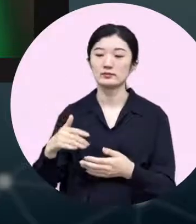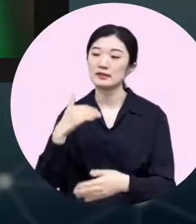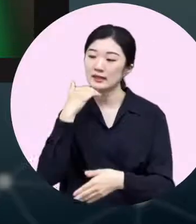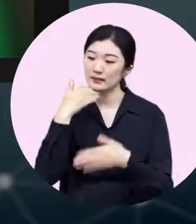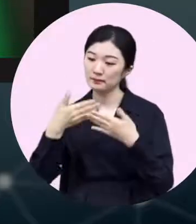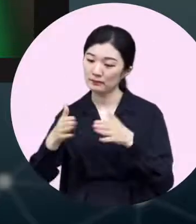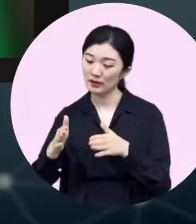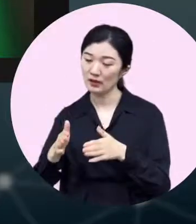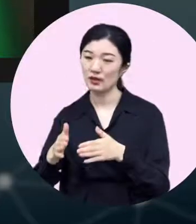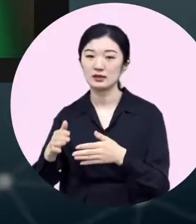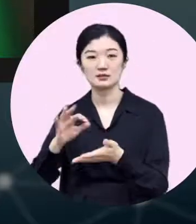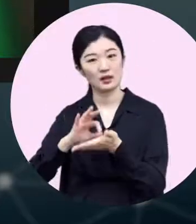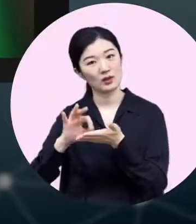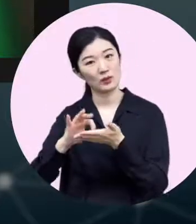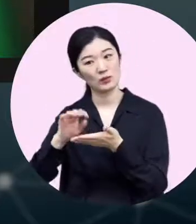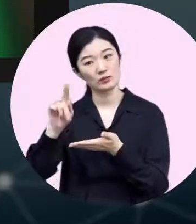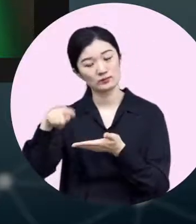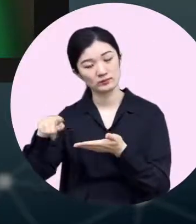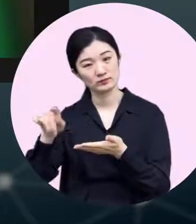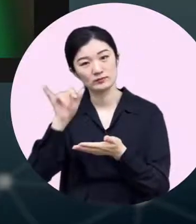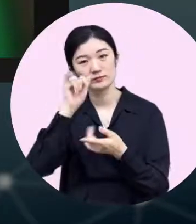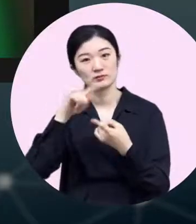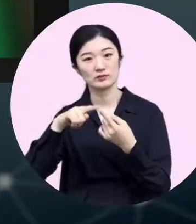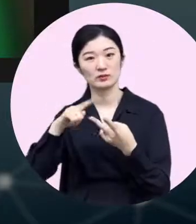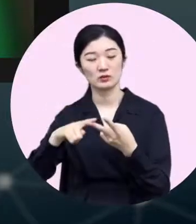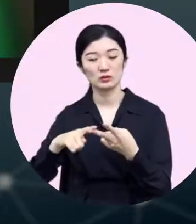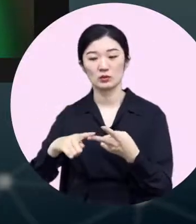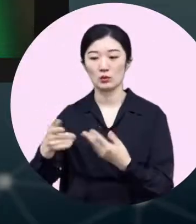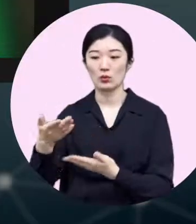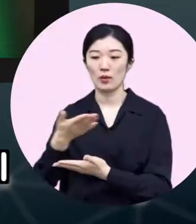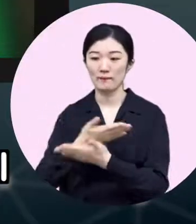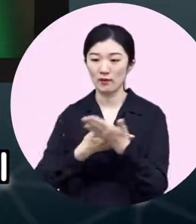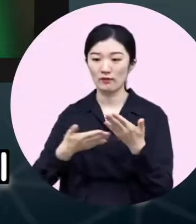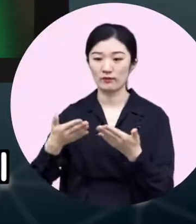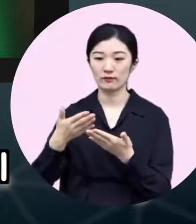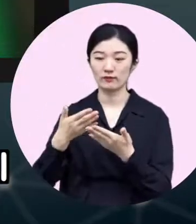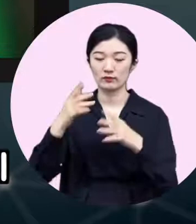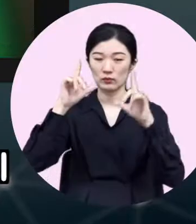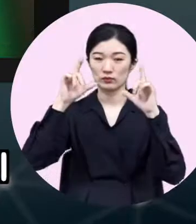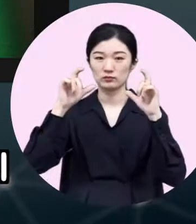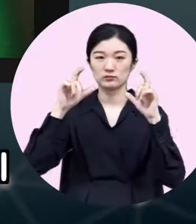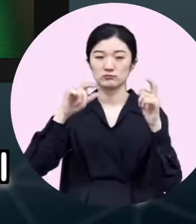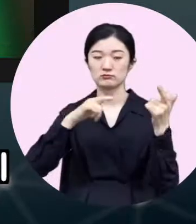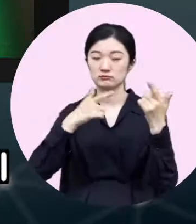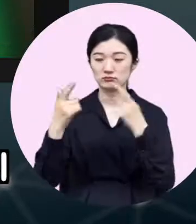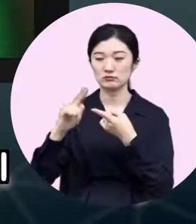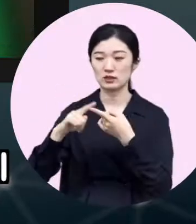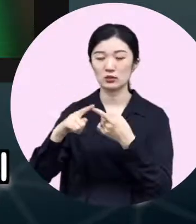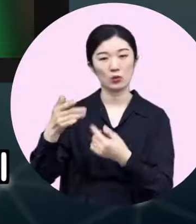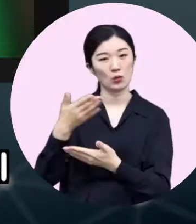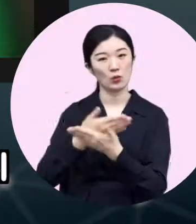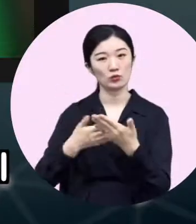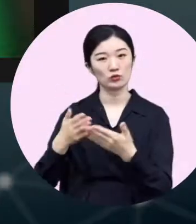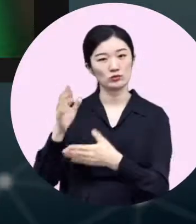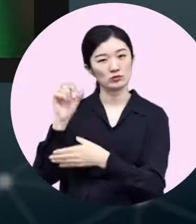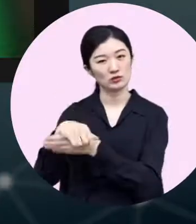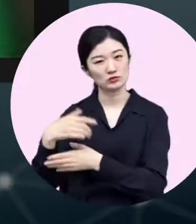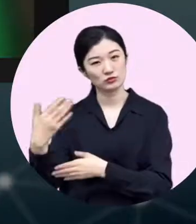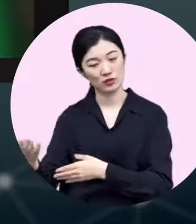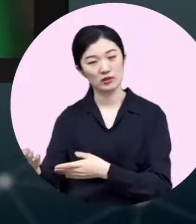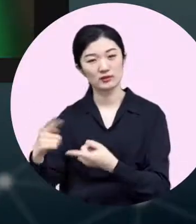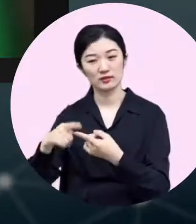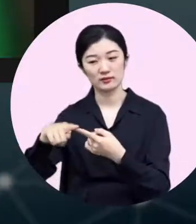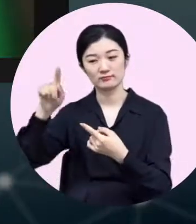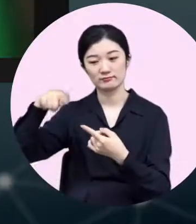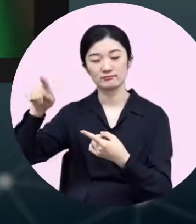것도 체크할 수 있고, 뭐 화면 공유를 참가자에게 허용해 줄 건지, 뭐 이런 범위들, 참가자에게 허용할 수 있는 범위 체크해 주는